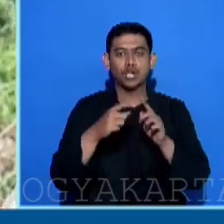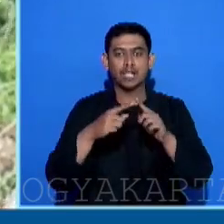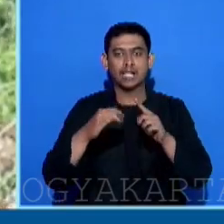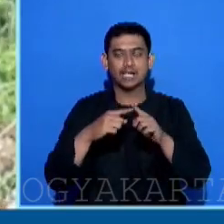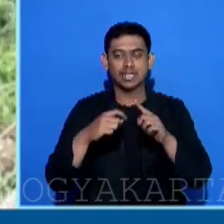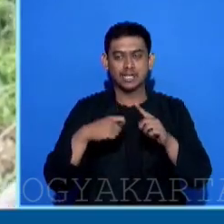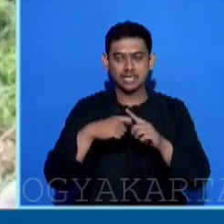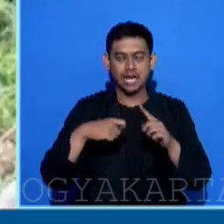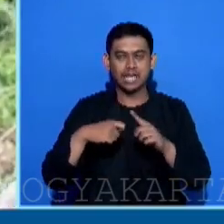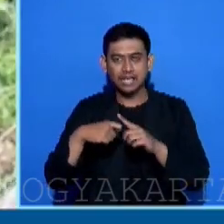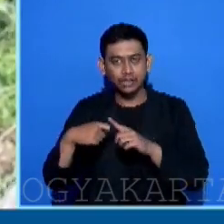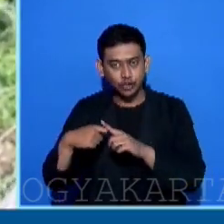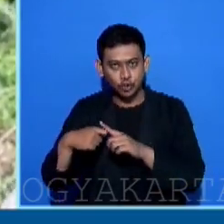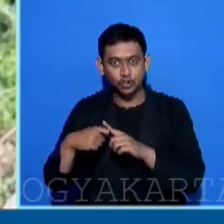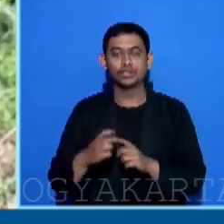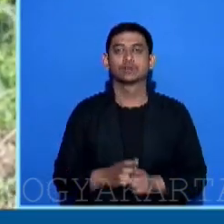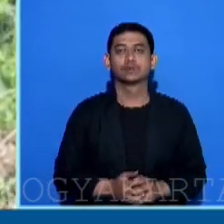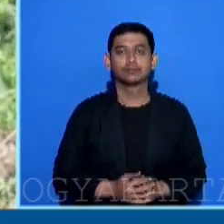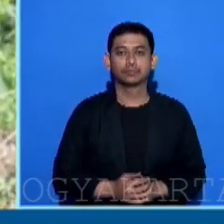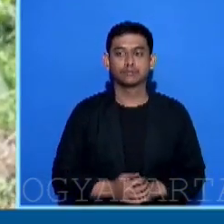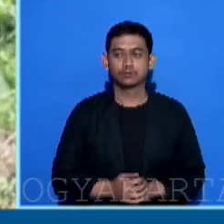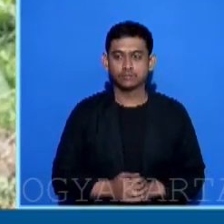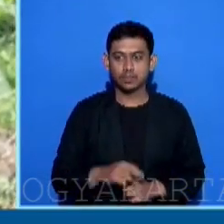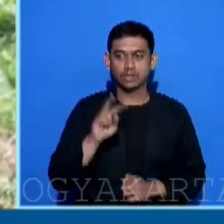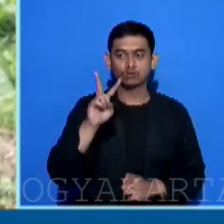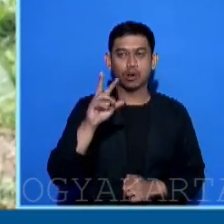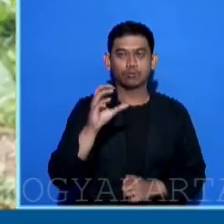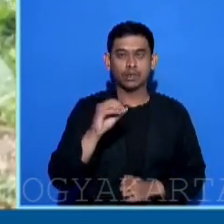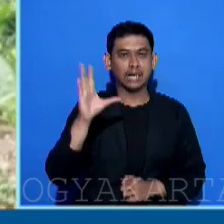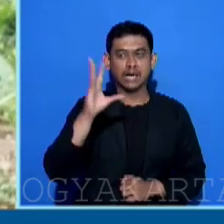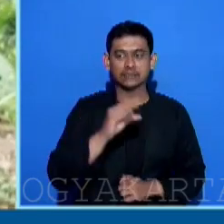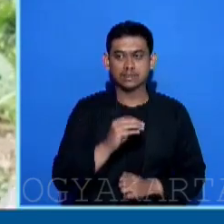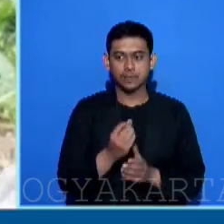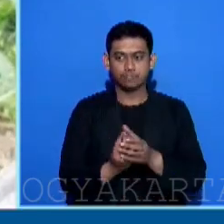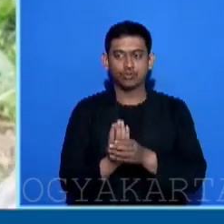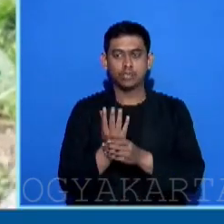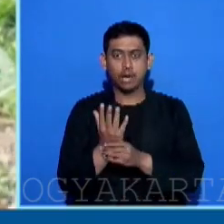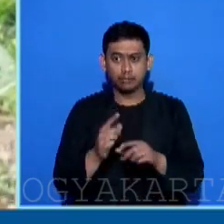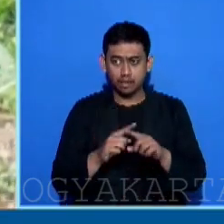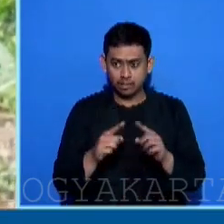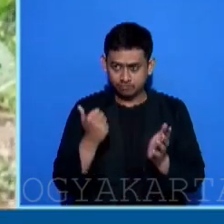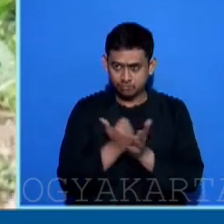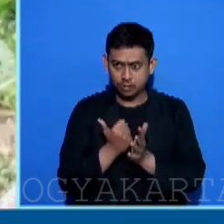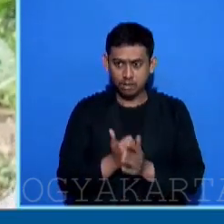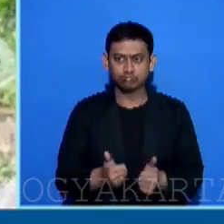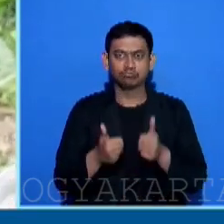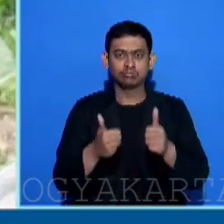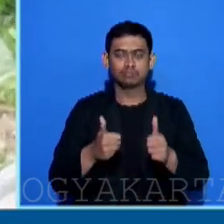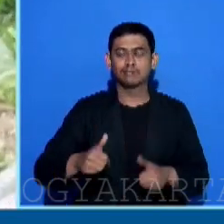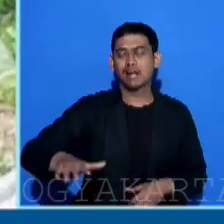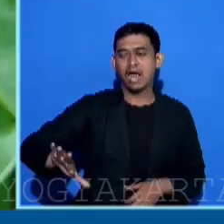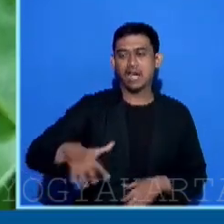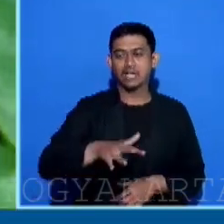oh nah niku 20 hari sudah panen Oh tapi terjamin airnya tiap hari harus